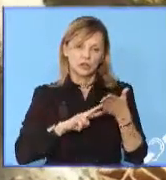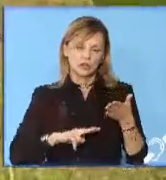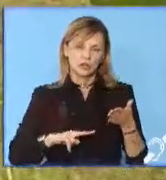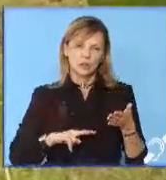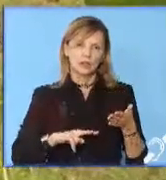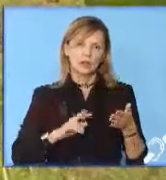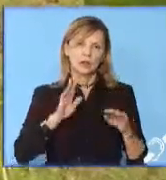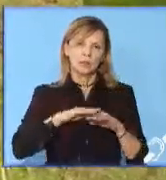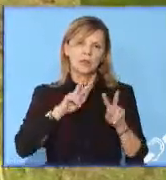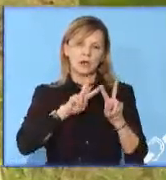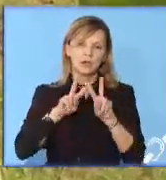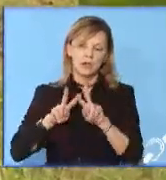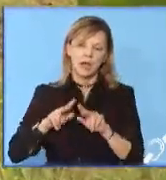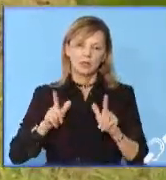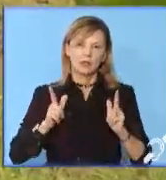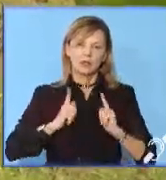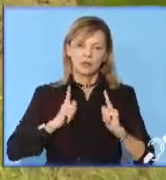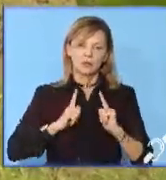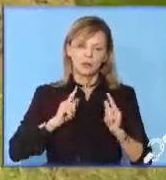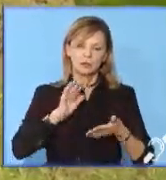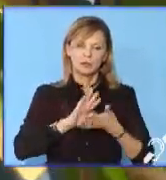Așteptăm finalizarea